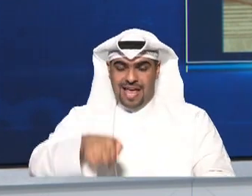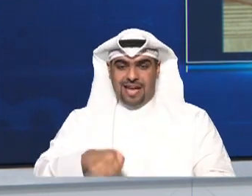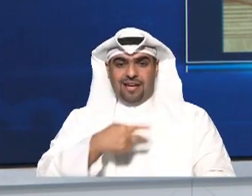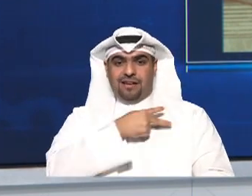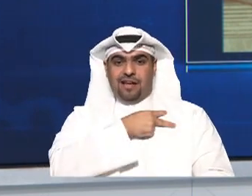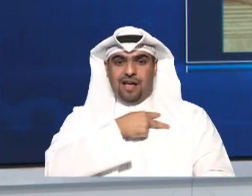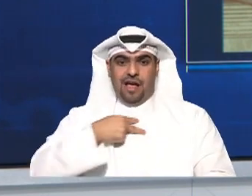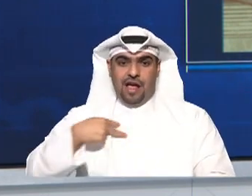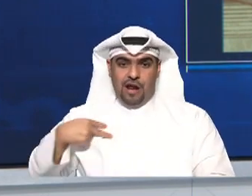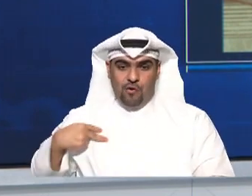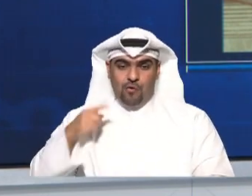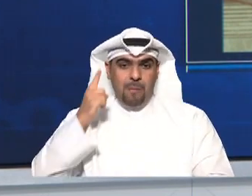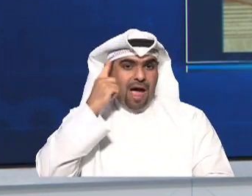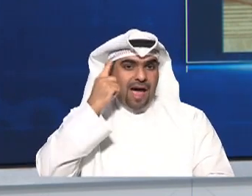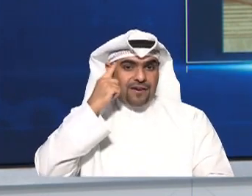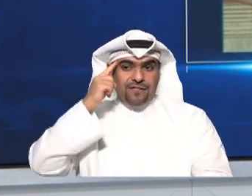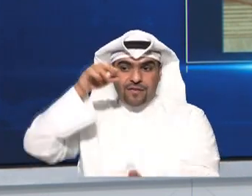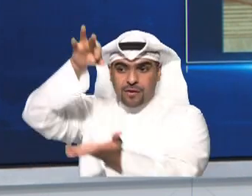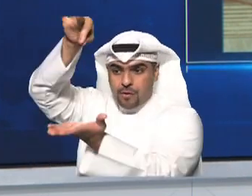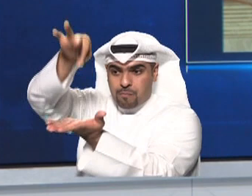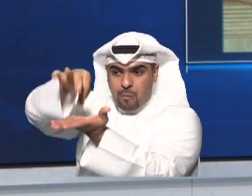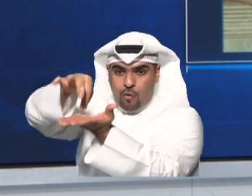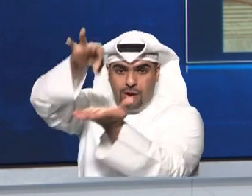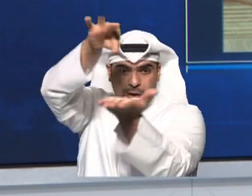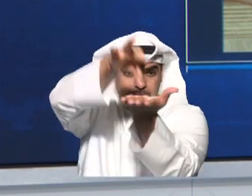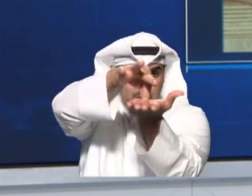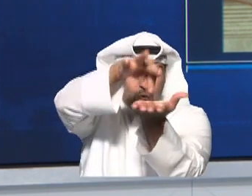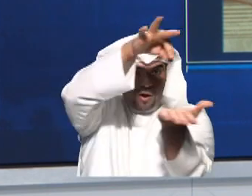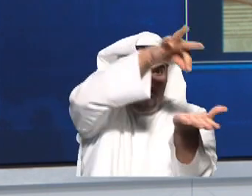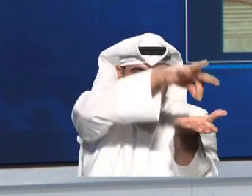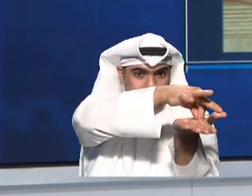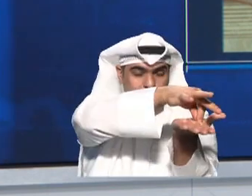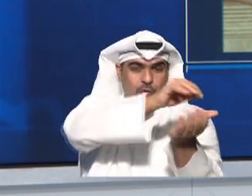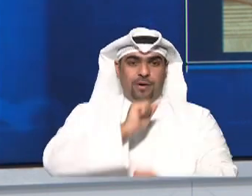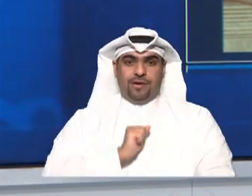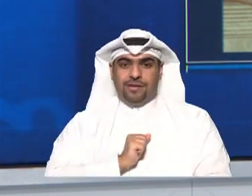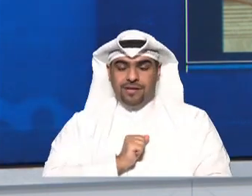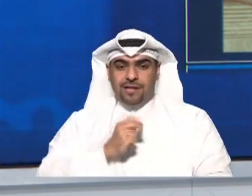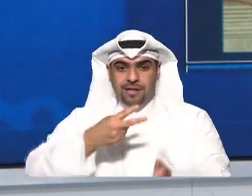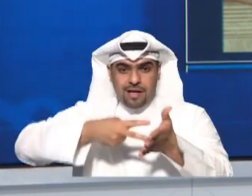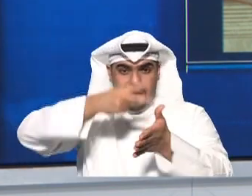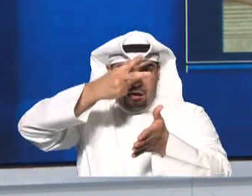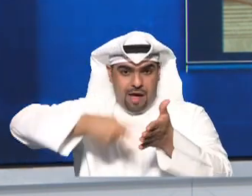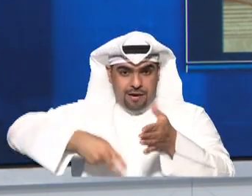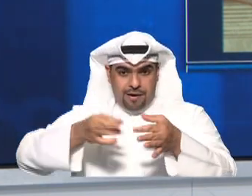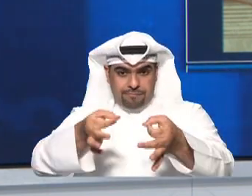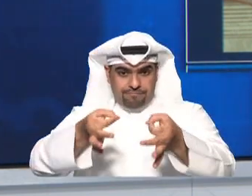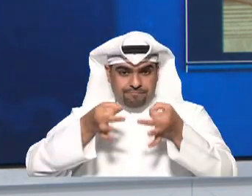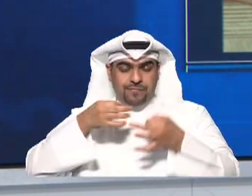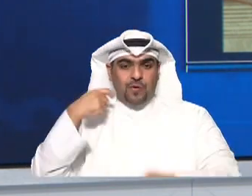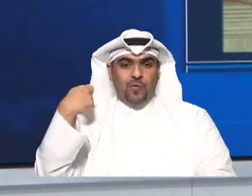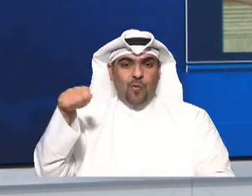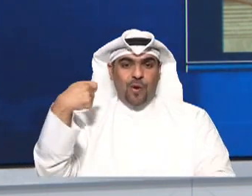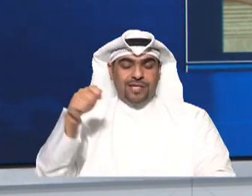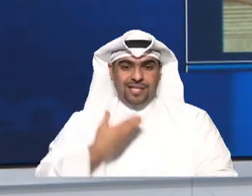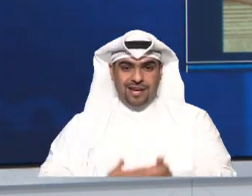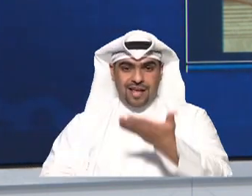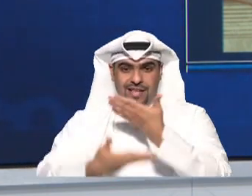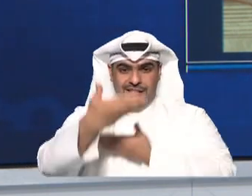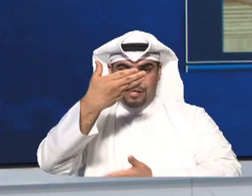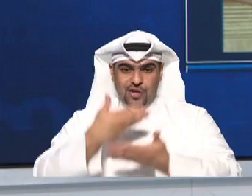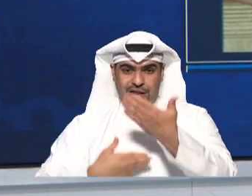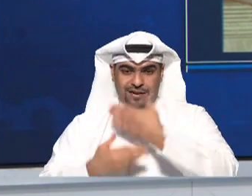مواقعها وتجنب مخالفة الاشتراطات الواردة بقرار وزير التجارة والصناعة بشأن لائحة التنظيم.